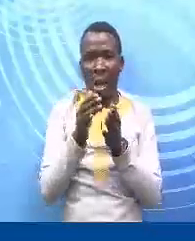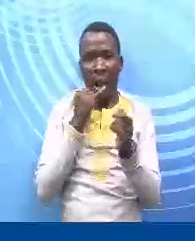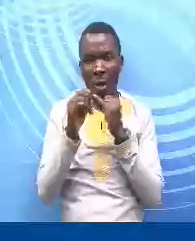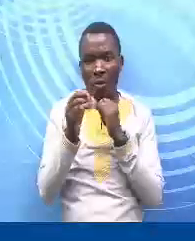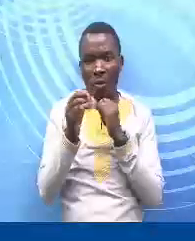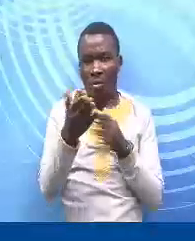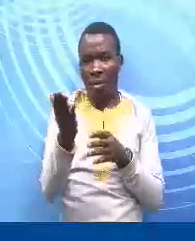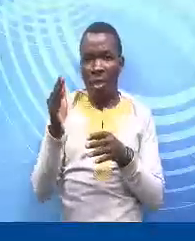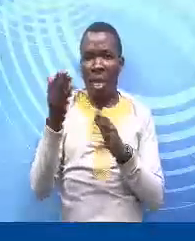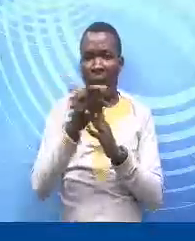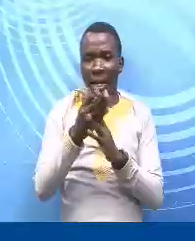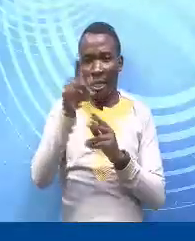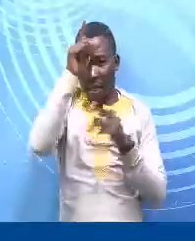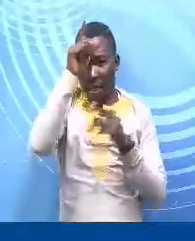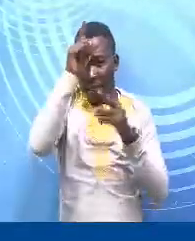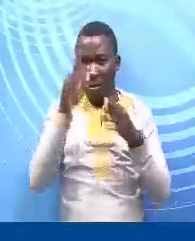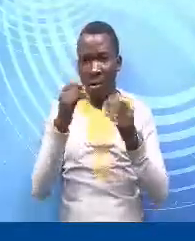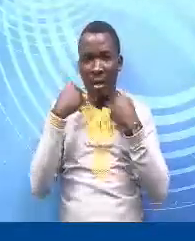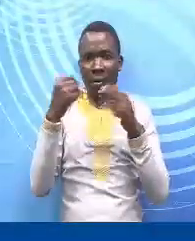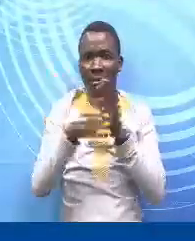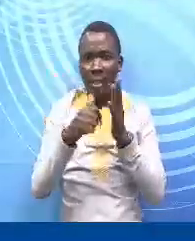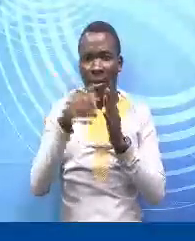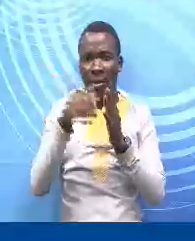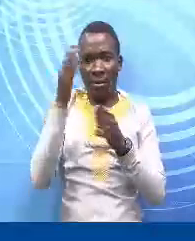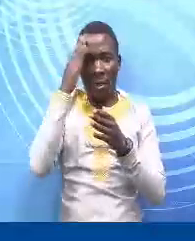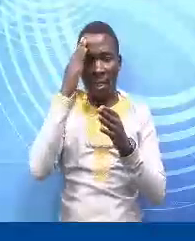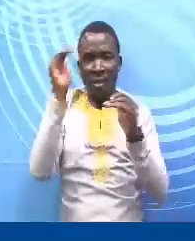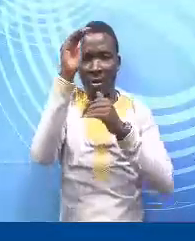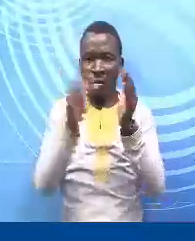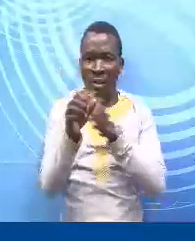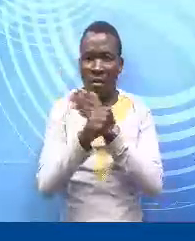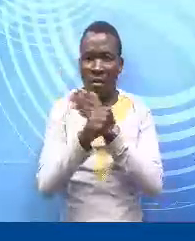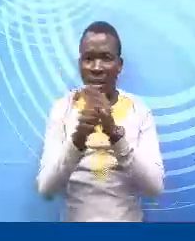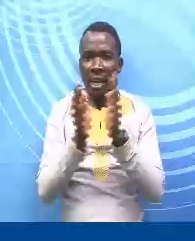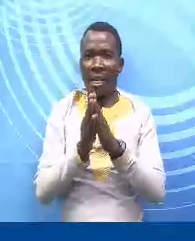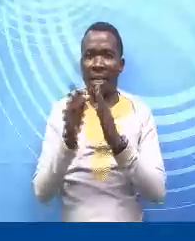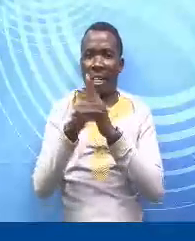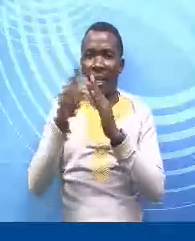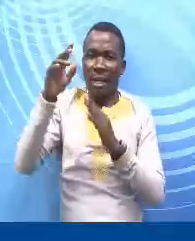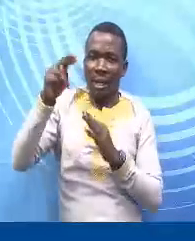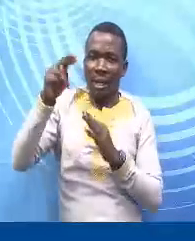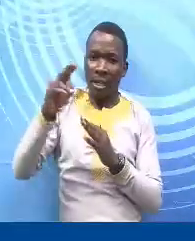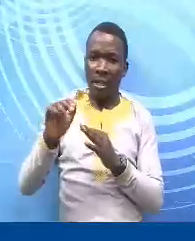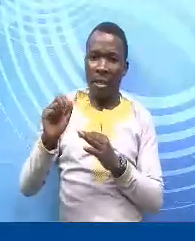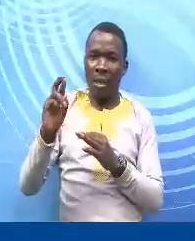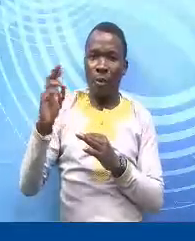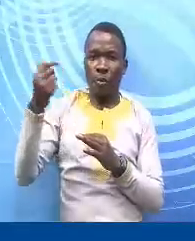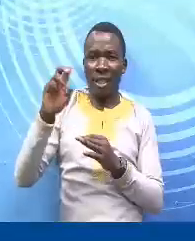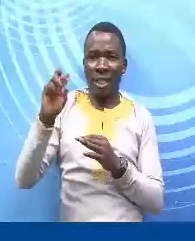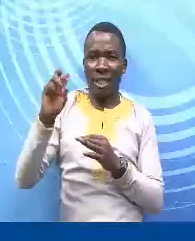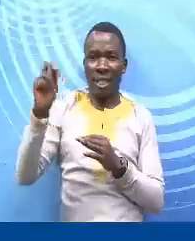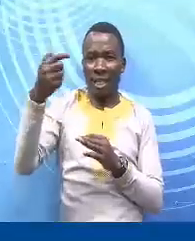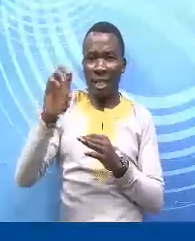kuko abaturage batubwiye ko n'iki kibazo ngo kizwi cyane cyane ku rwego rw'umurenge n'akarere ka Nyarugenge nk'umurenge wa